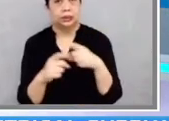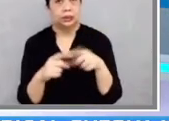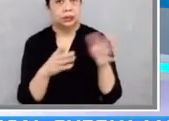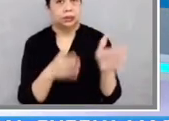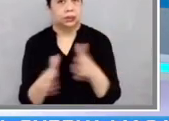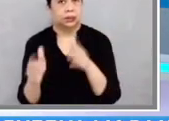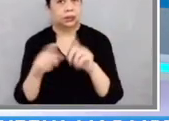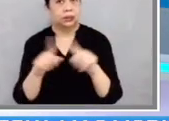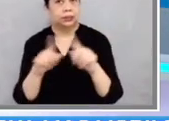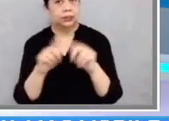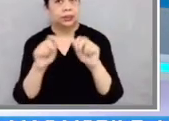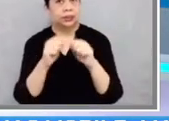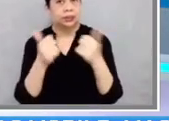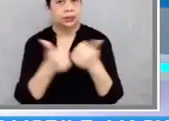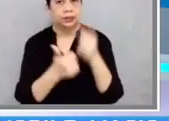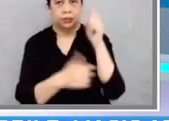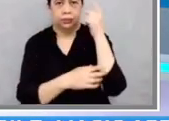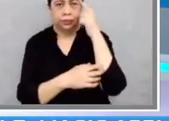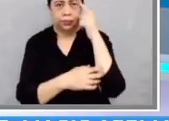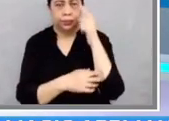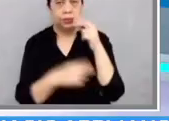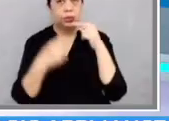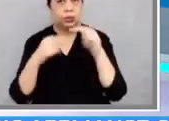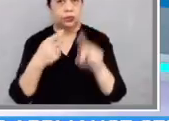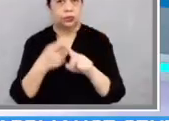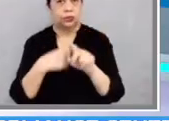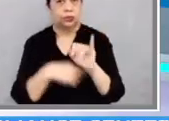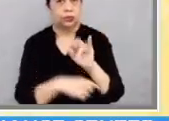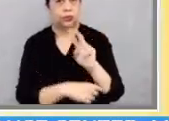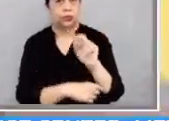ahensya ng gobyerno. Balita hatid ni Ivan Mayrina.